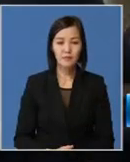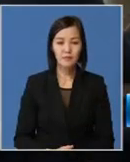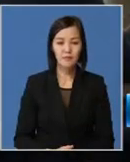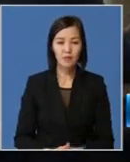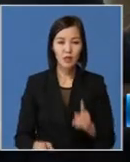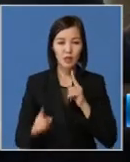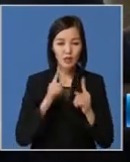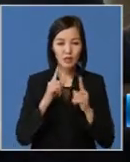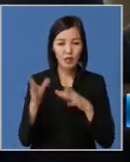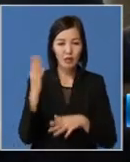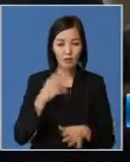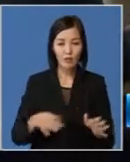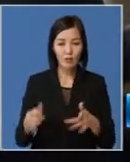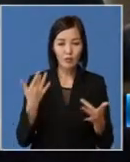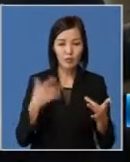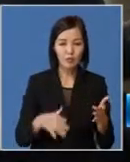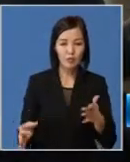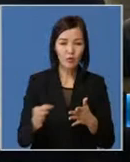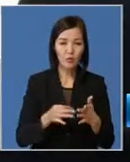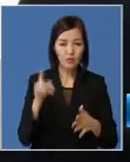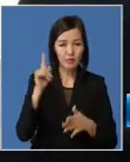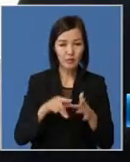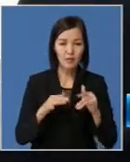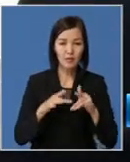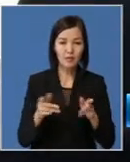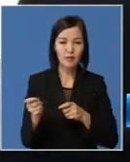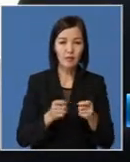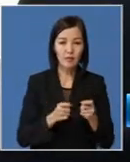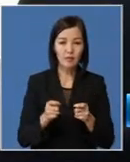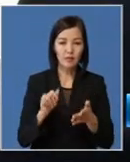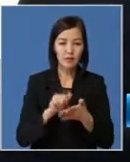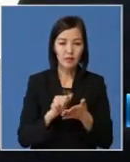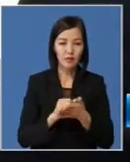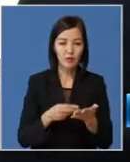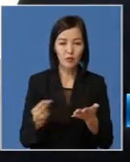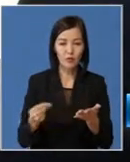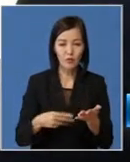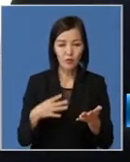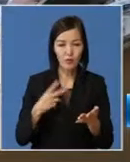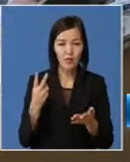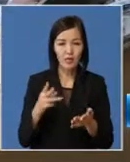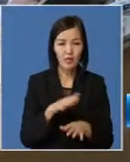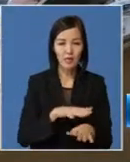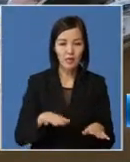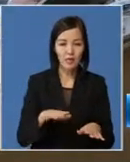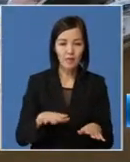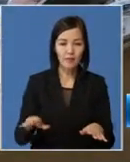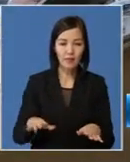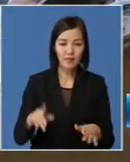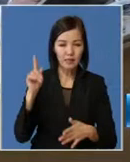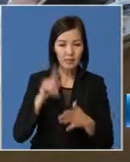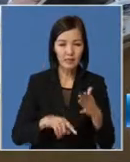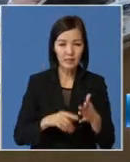Жиын соңында Алматы облысы мен Жамбыл облысының дін істер басқармалары өзара меморандум жасасты. Енді қос аймақ мемлекеттегі дін